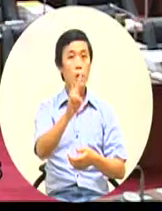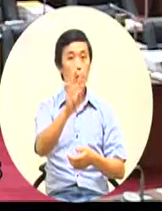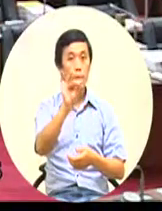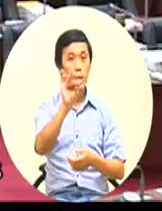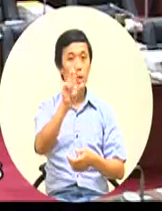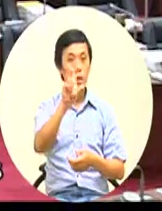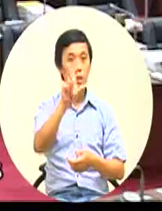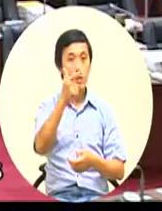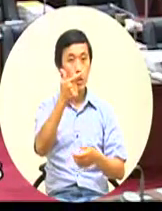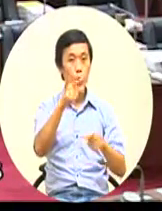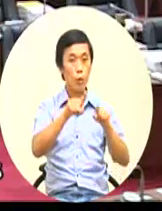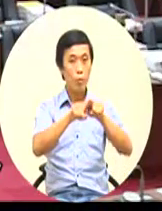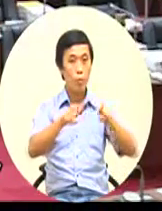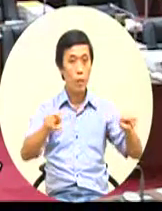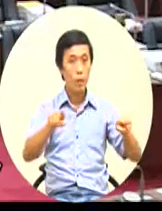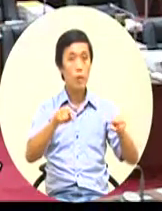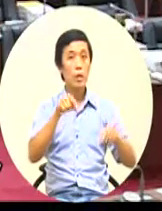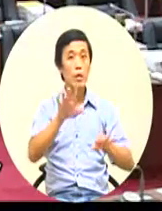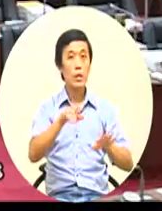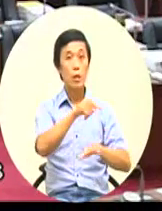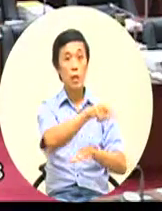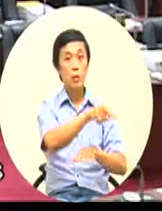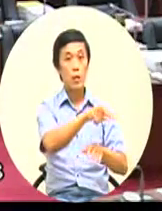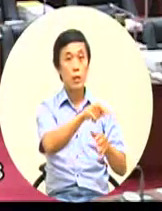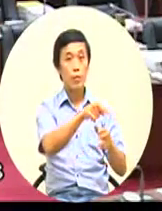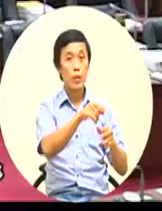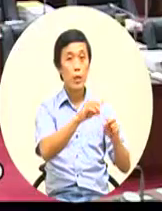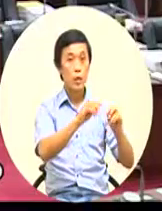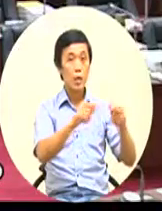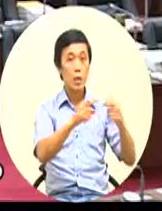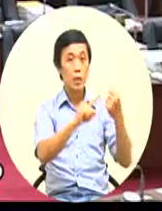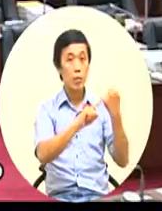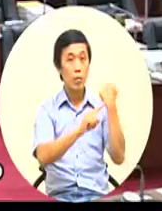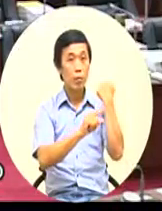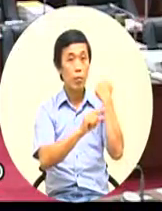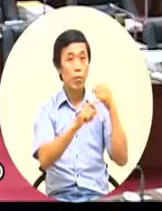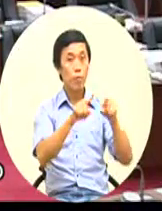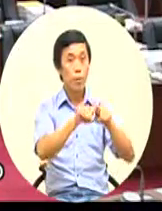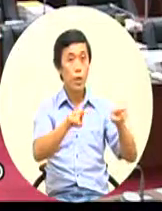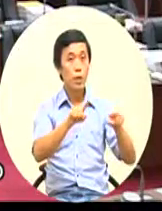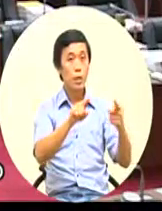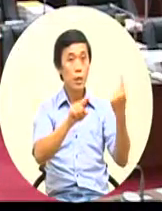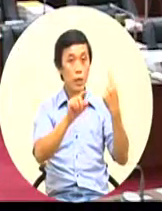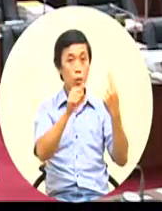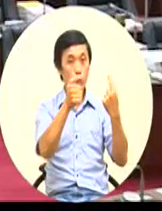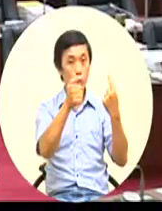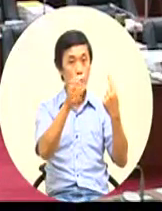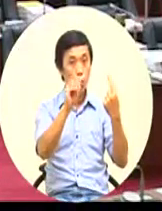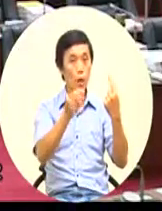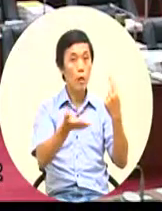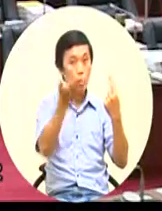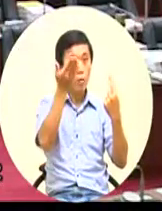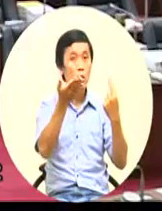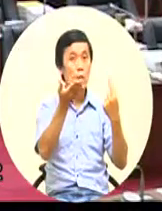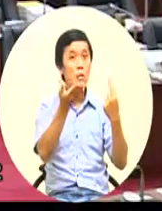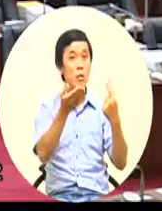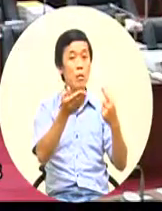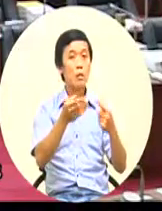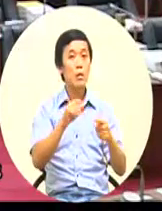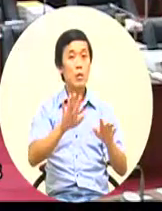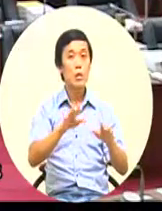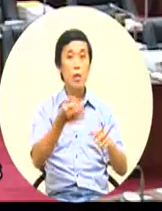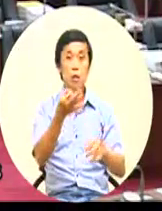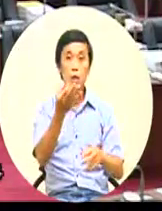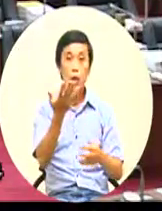276坪，现在呢，那里一坪地呢最少50万，根据实价登录最少50万，所以现在多少